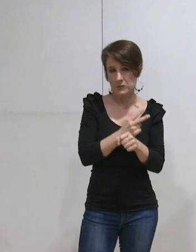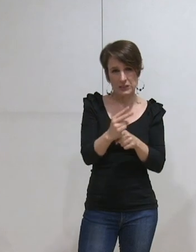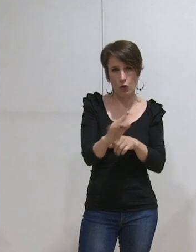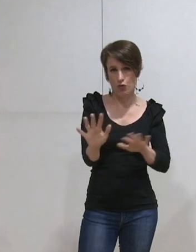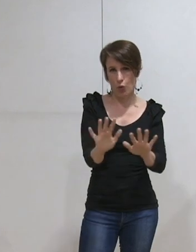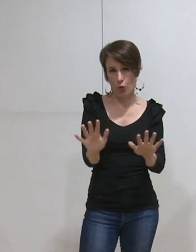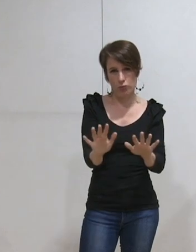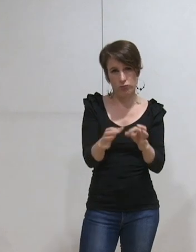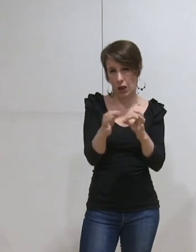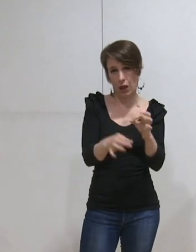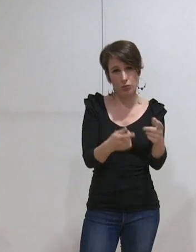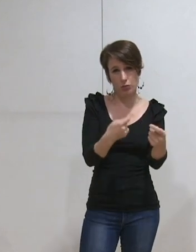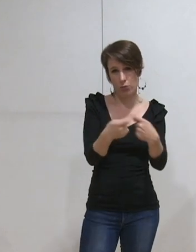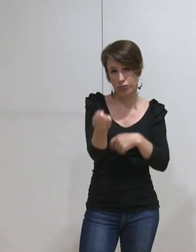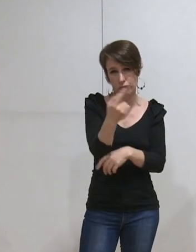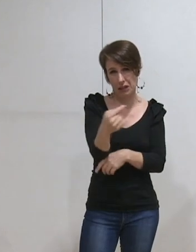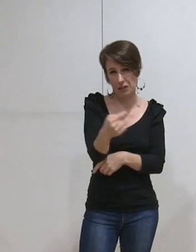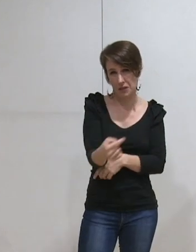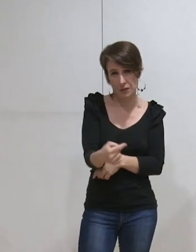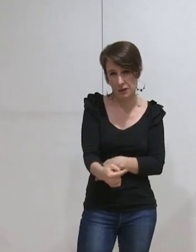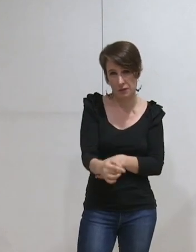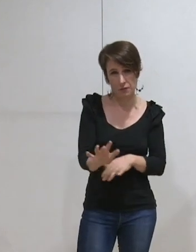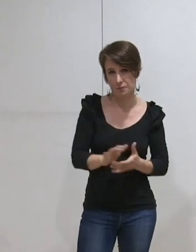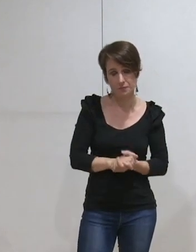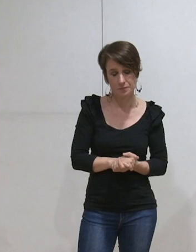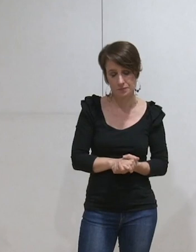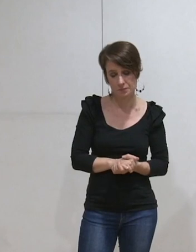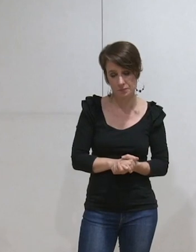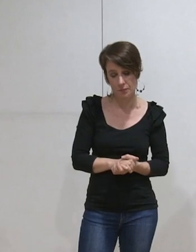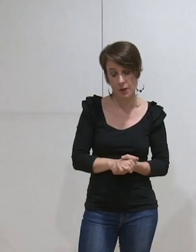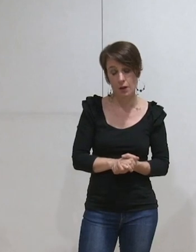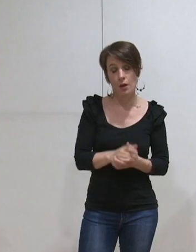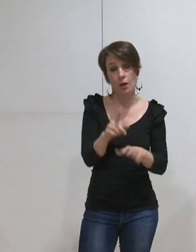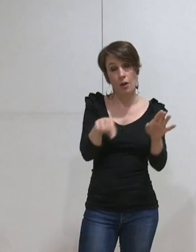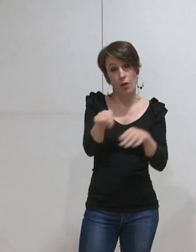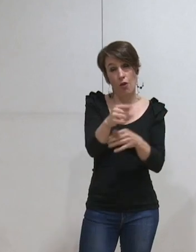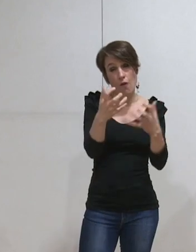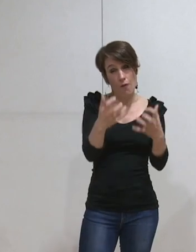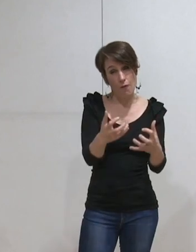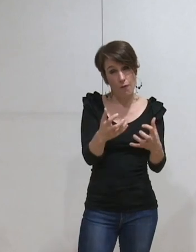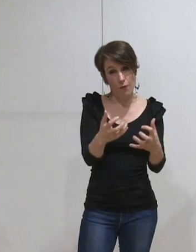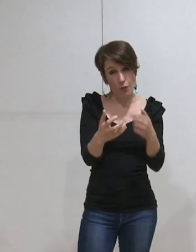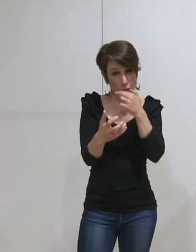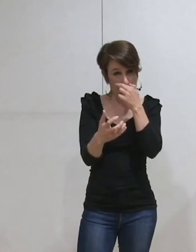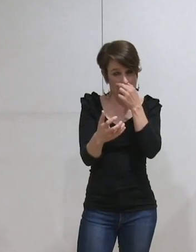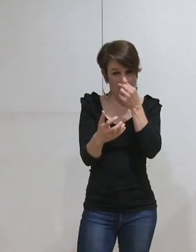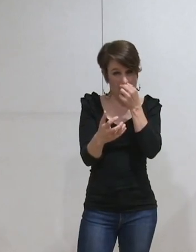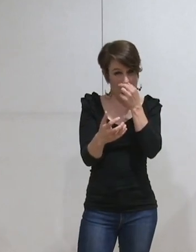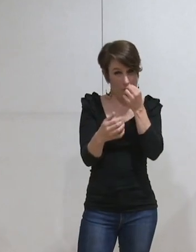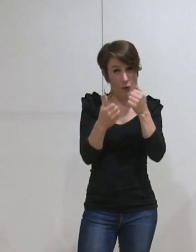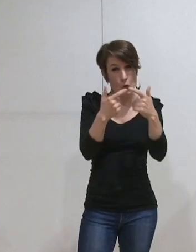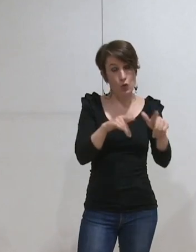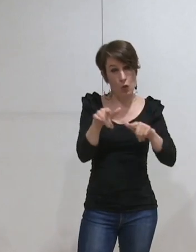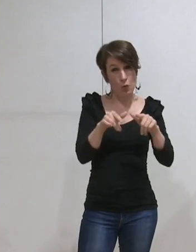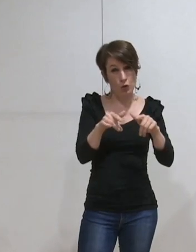de contreperformance en voulant porter à 40 % + 10 la part des logements sociaux dans